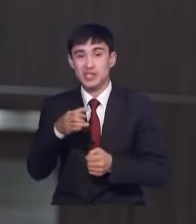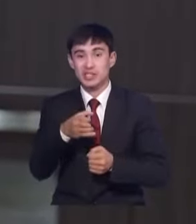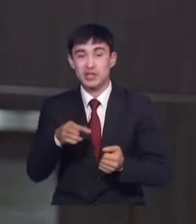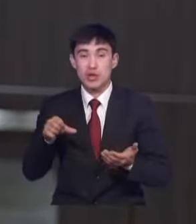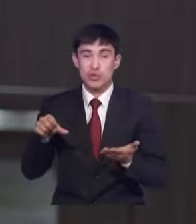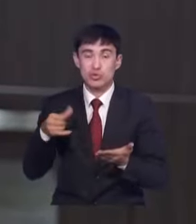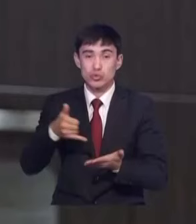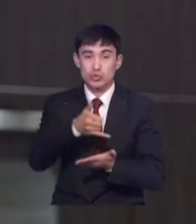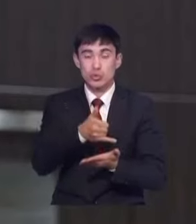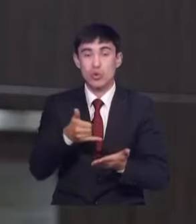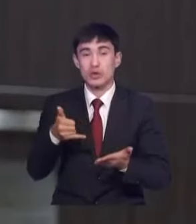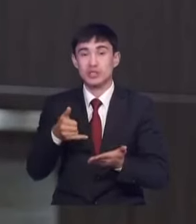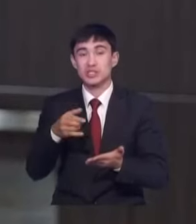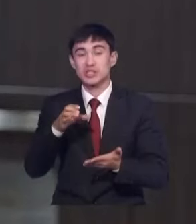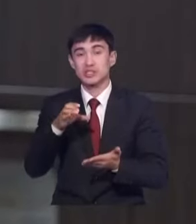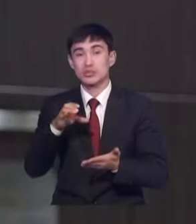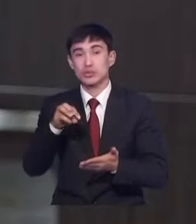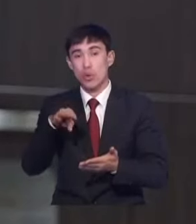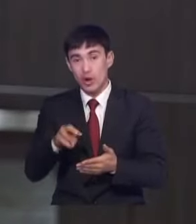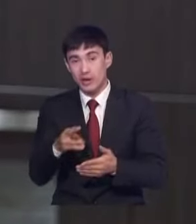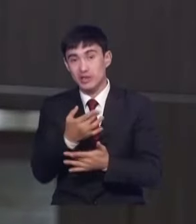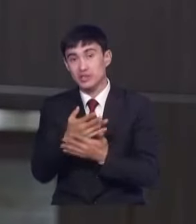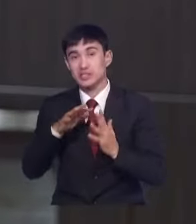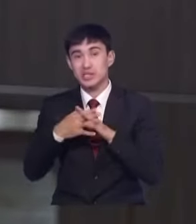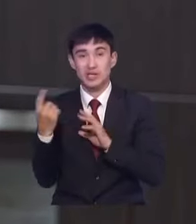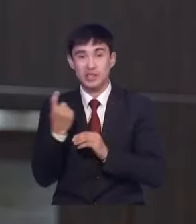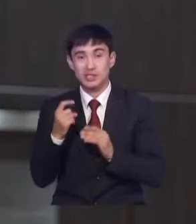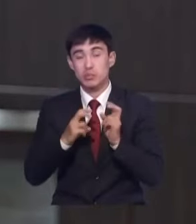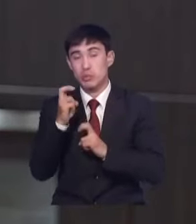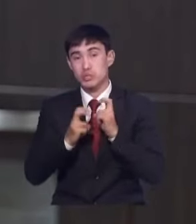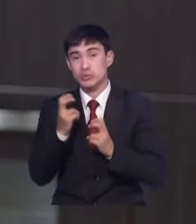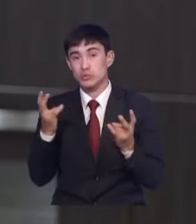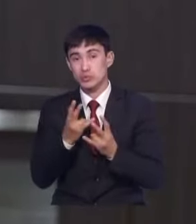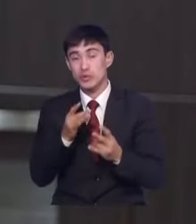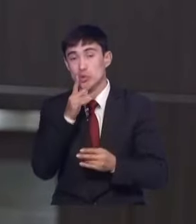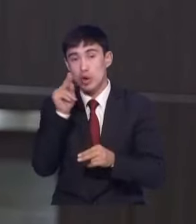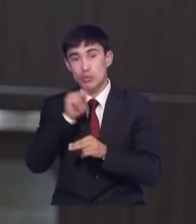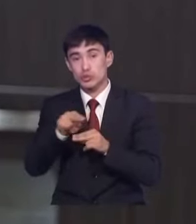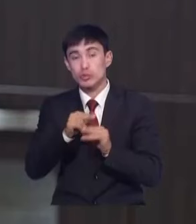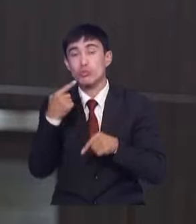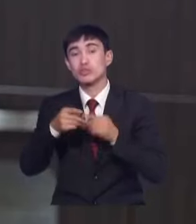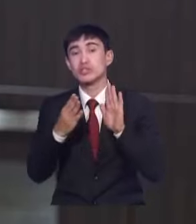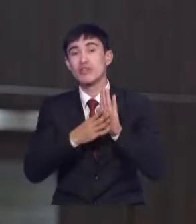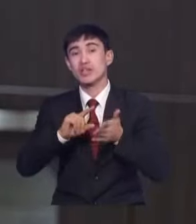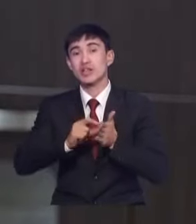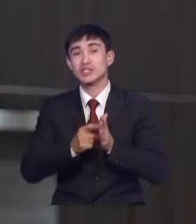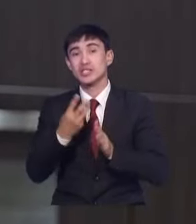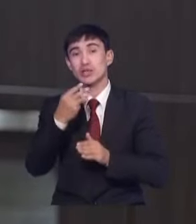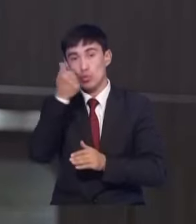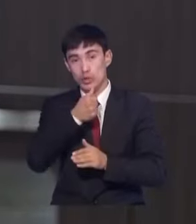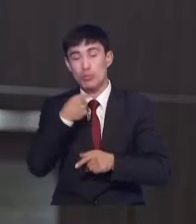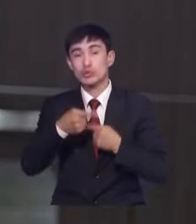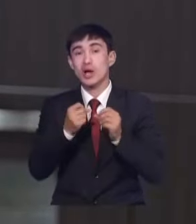сварщики необходимые кадры как для сельского хозяйства так и для промышленных предприятий срок обучения после девятого класса составляет 3